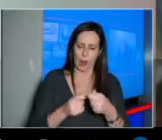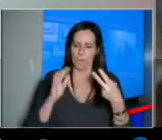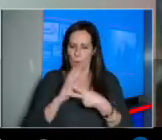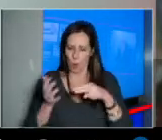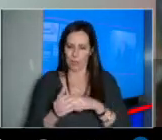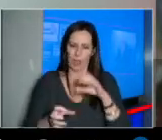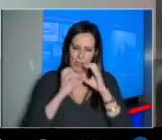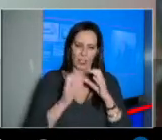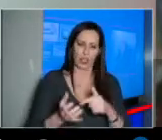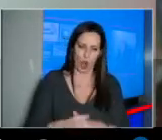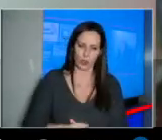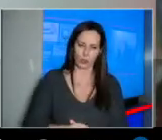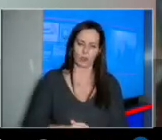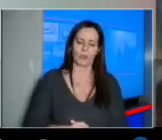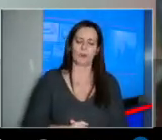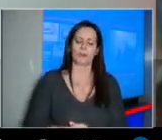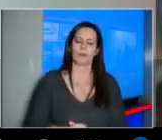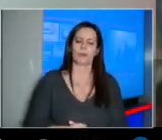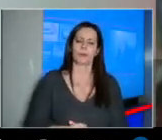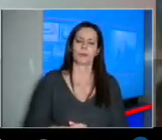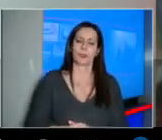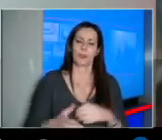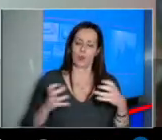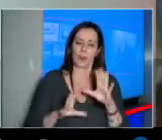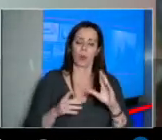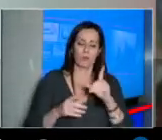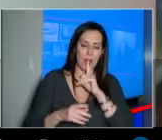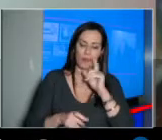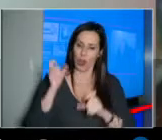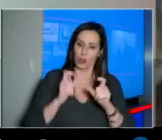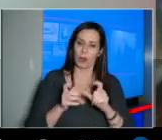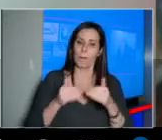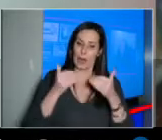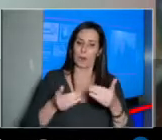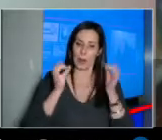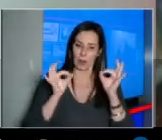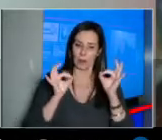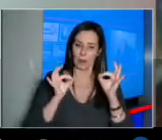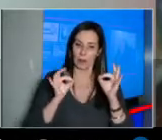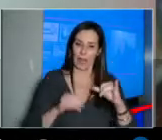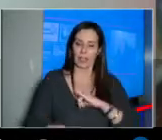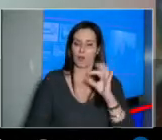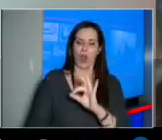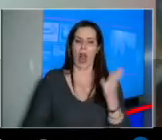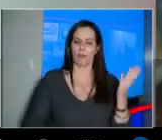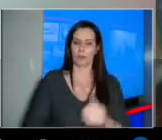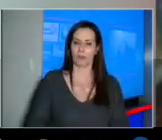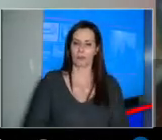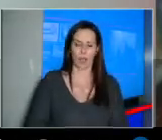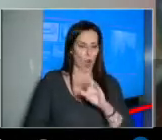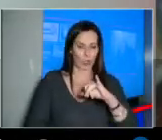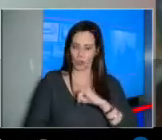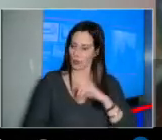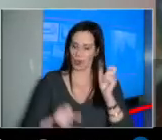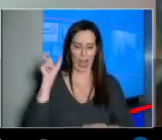הפוליטיקה לבין התקשורת. זה קבוצה מאוד מצומצמת שמקדמת בעיקר את האינטרסים שלה. לא את האינטרסים